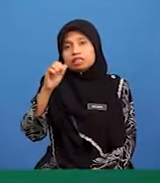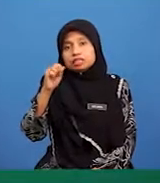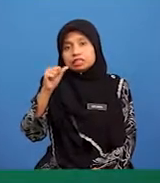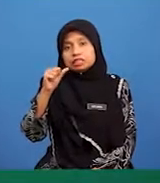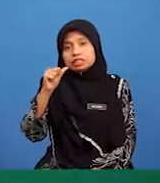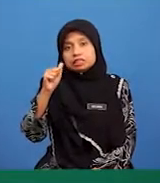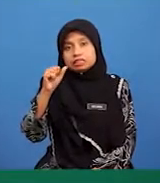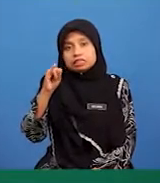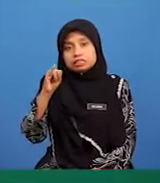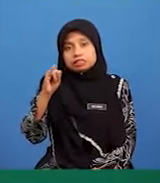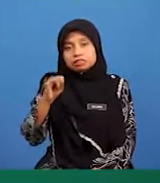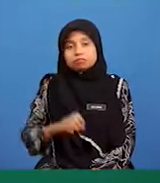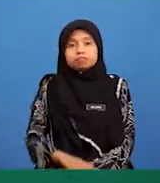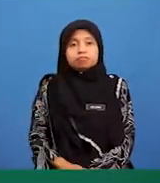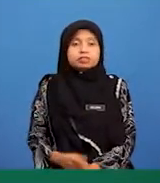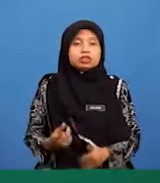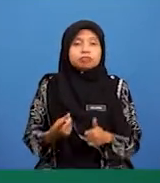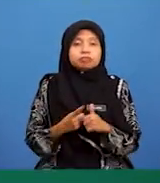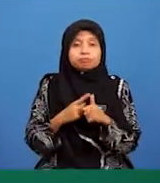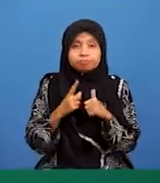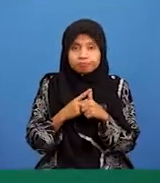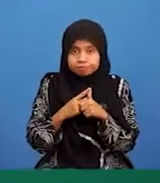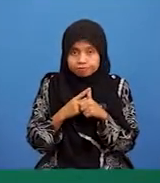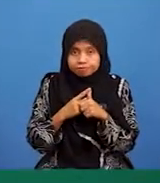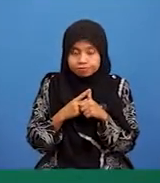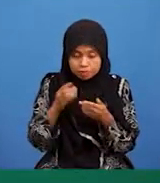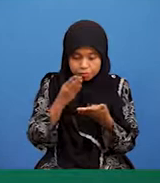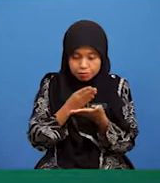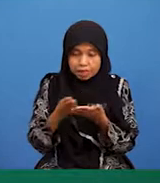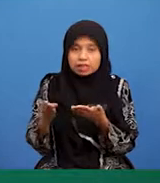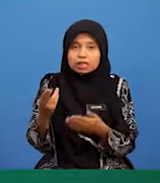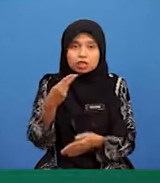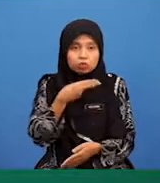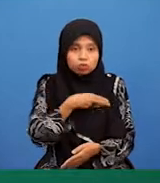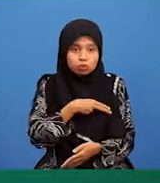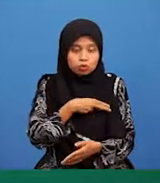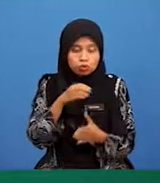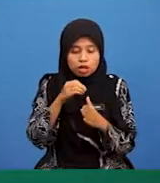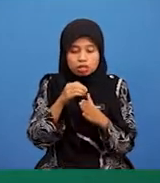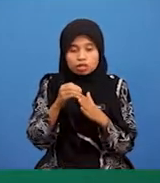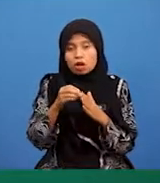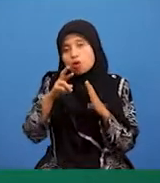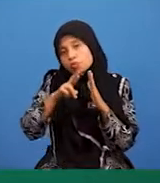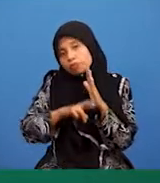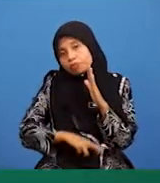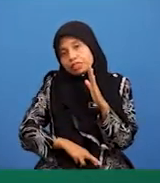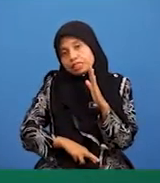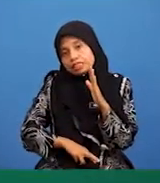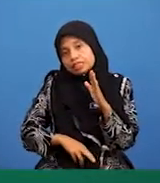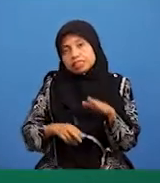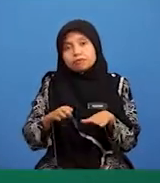akaun realisasi. Yang pertama, membahagikan keuntungan atau kerugian atas